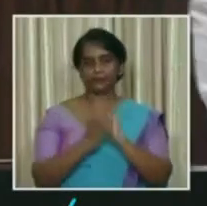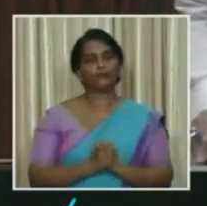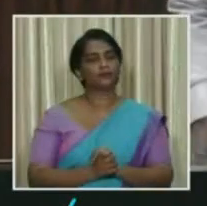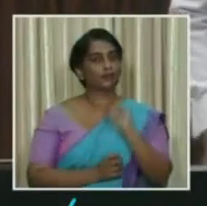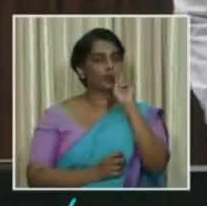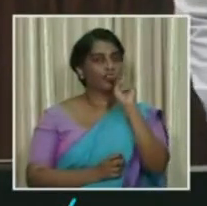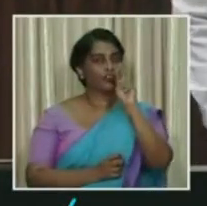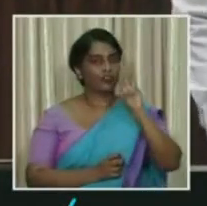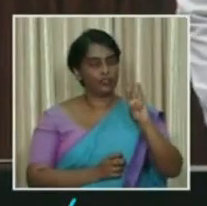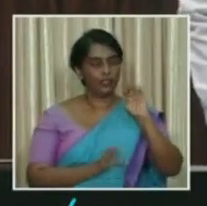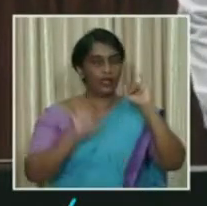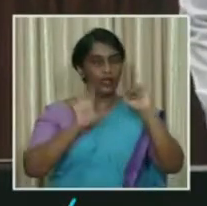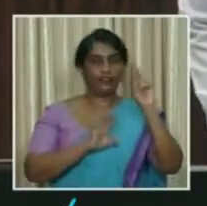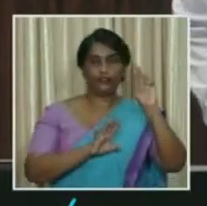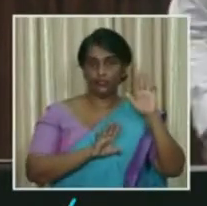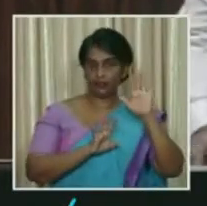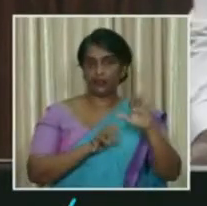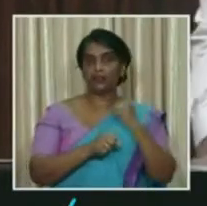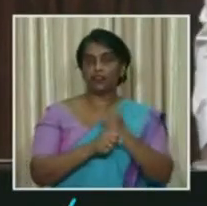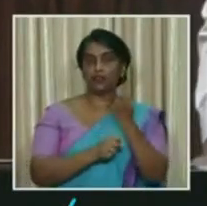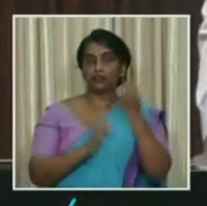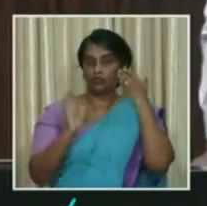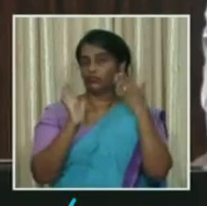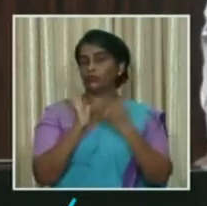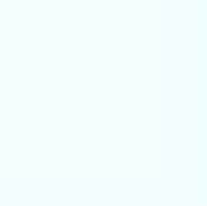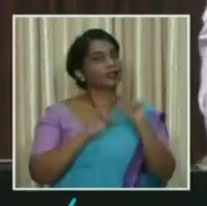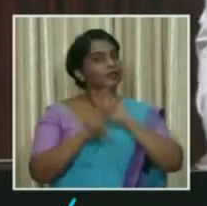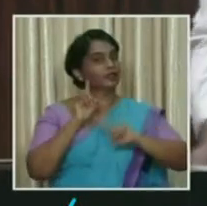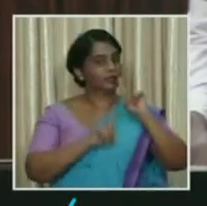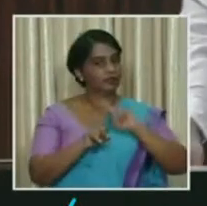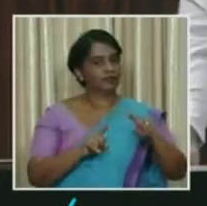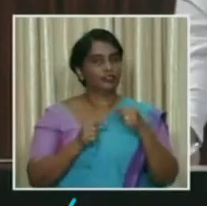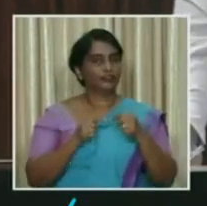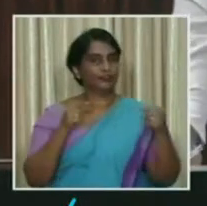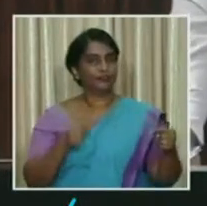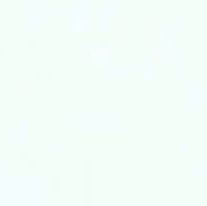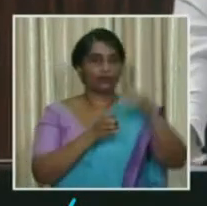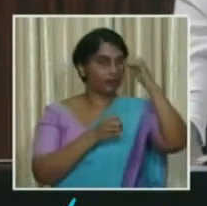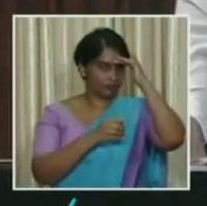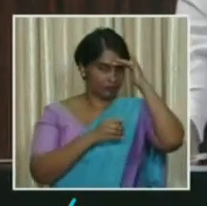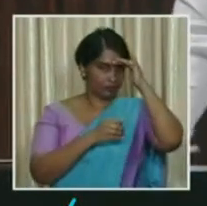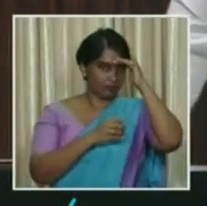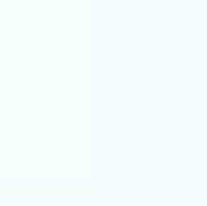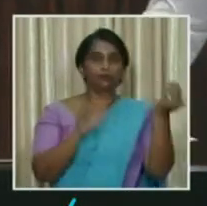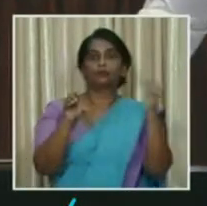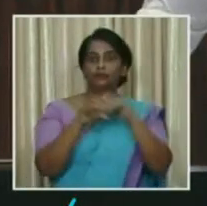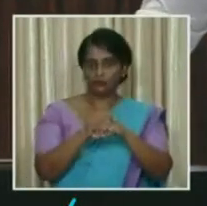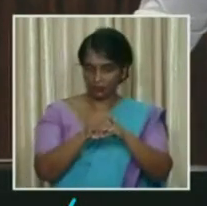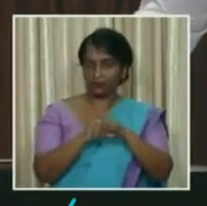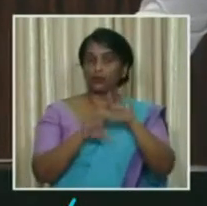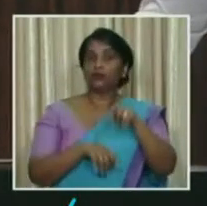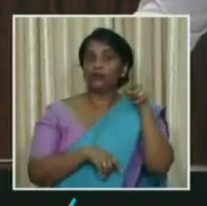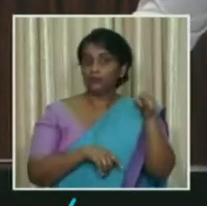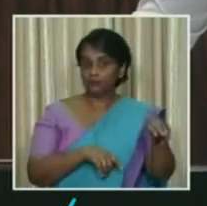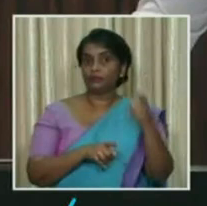විසයි විසිතුනේ හය විසිනමේ දින පැවැත්වු රජයේ මුදල් පිළිබඳ කාරක සභා රැස්වීමට විරුද්ධ පාර්ශවයේ නායකවරයා සහභාගී වූ බවත් එහිදී